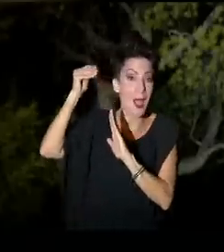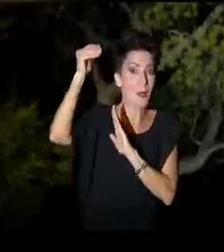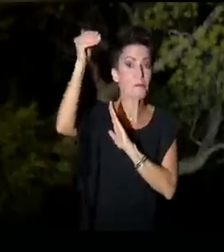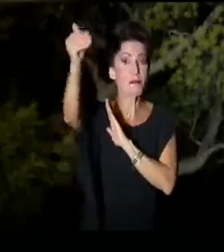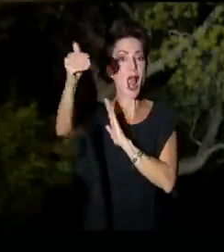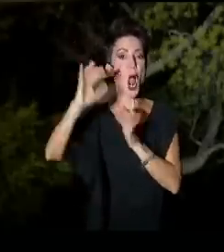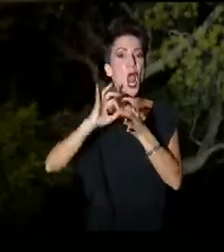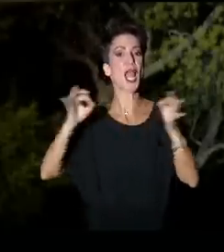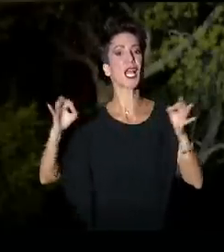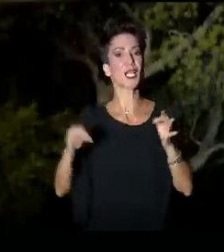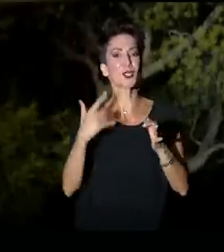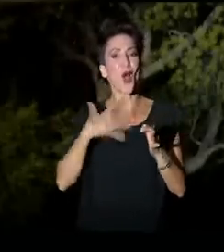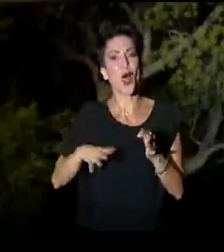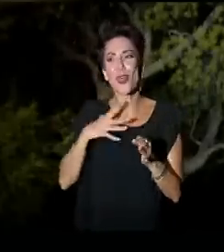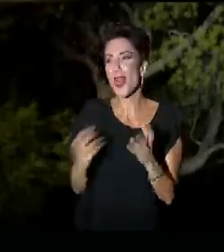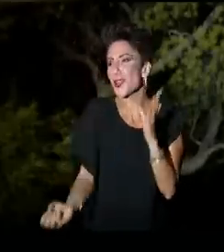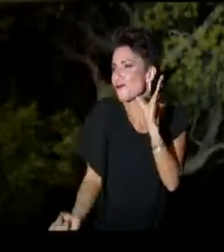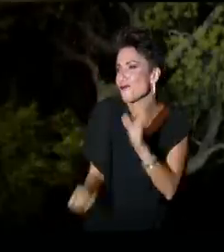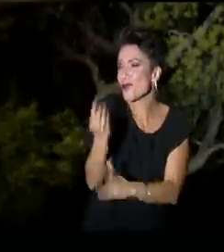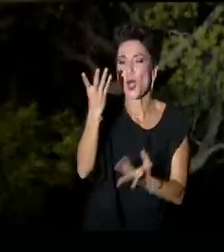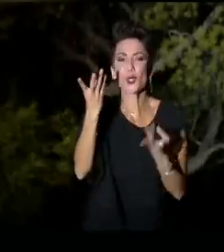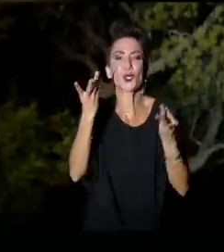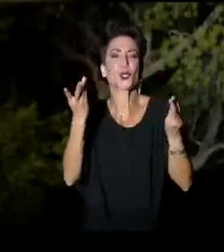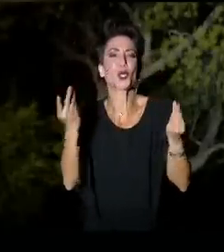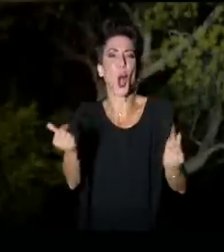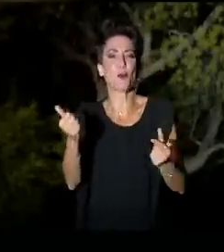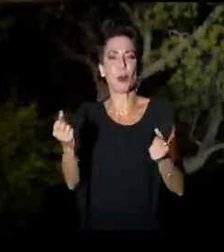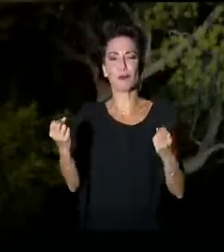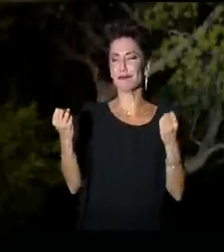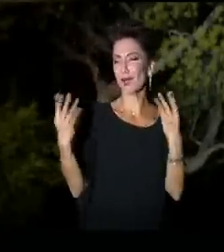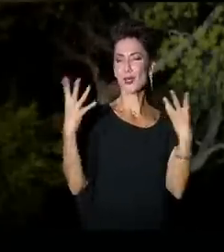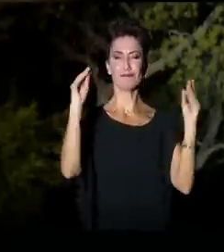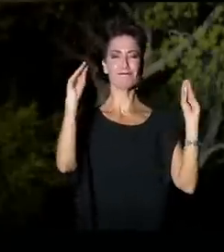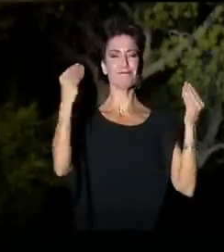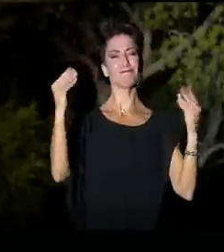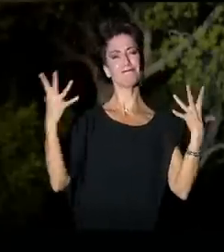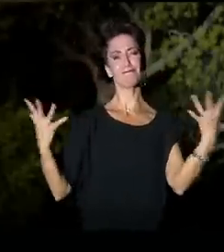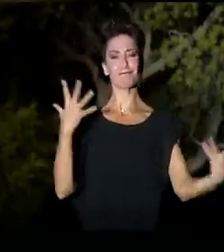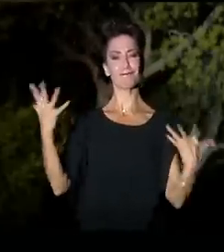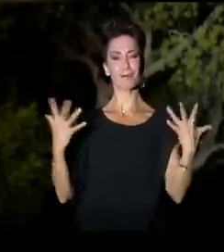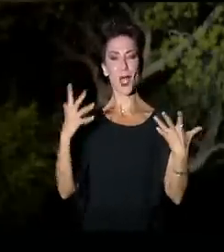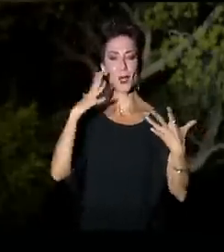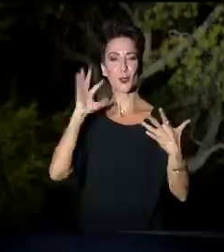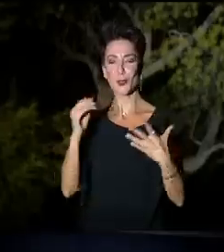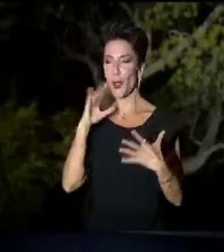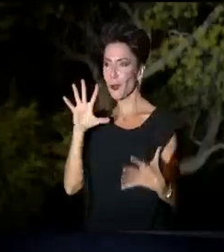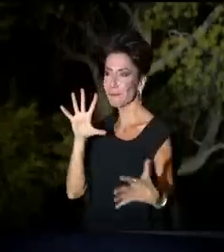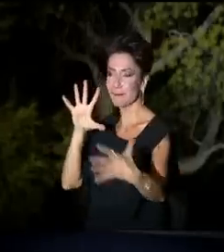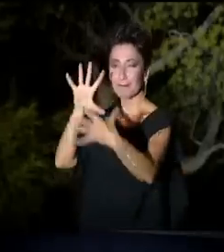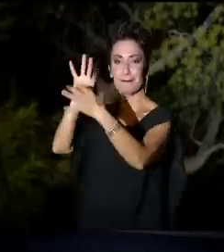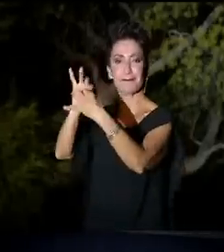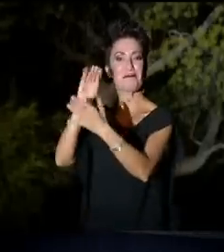απαιτούσαν και νέους αισθητικούς δρόμους, προκειμένου να τον συναντήσουν και πάλι.